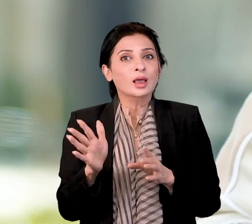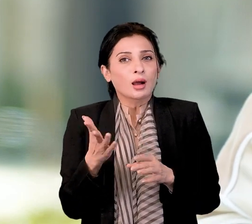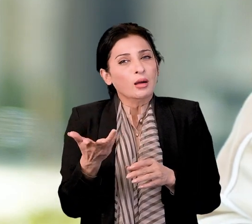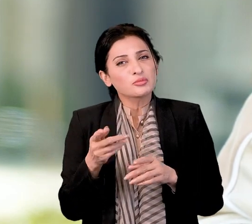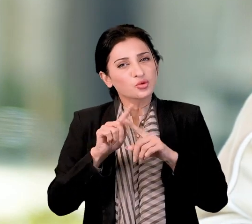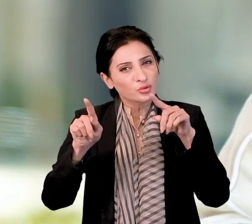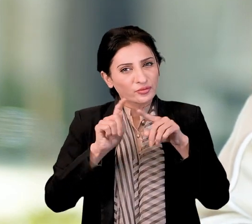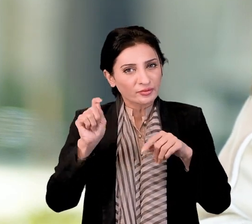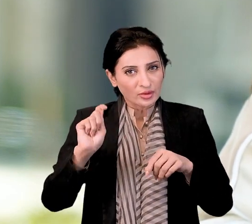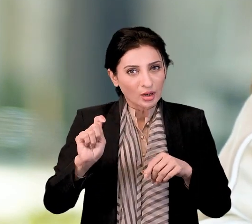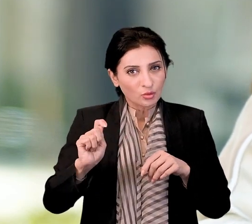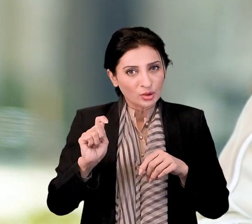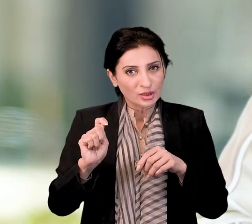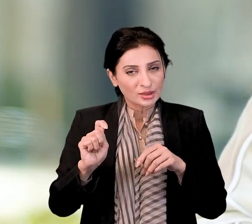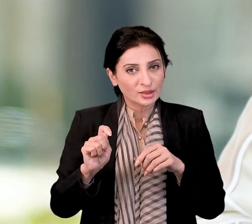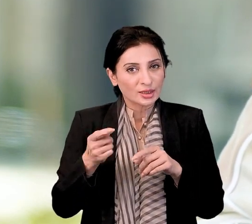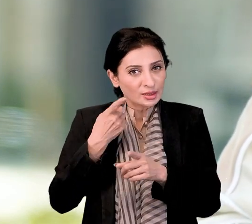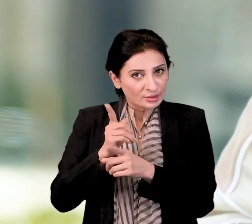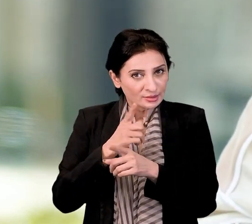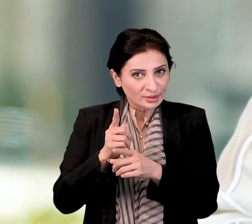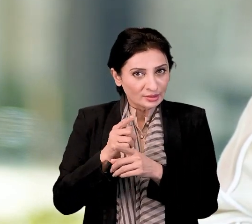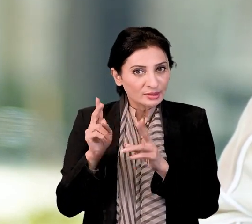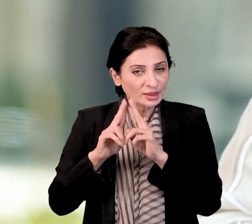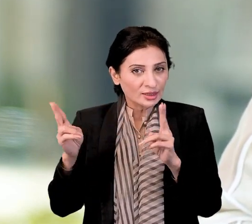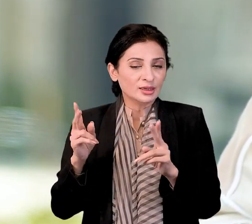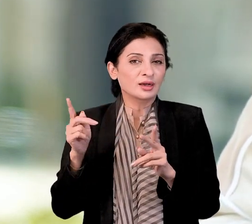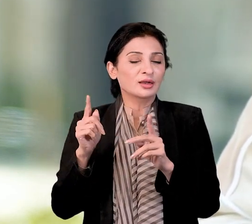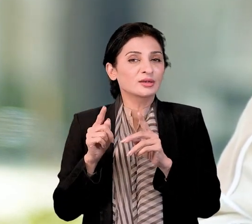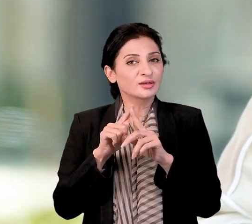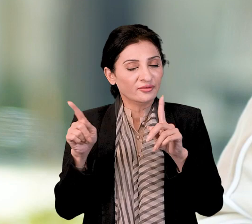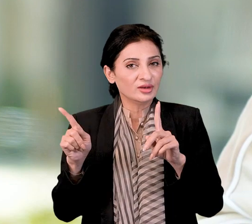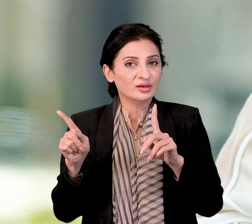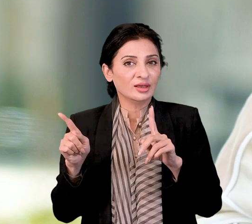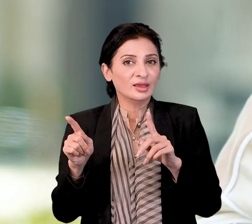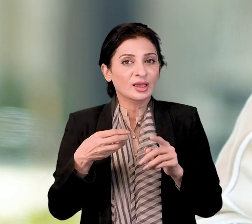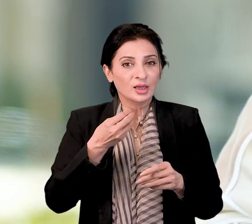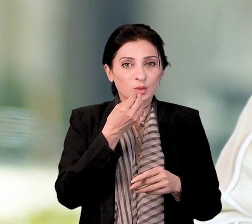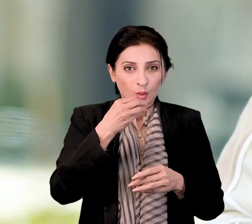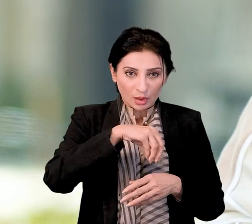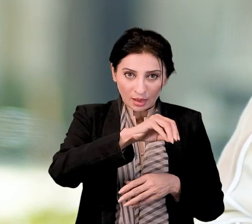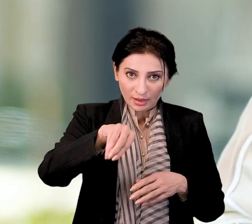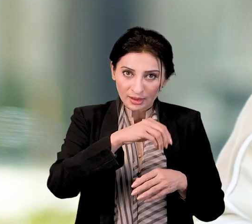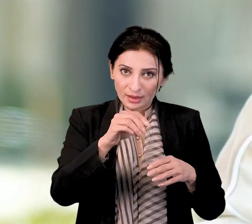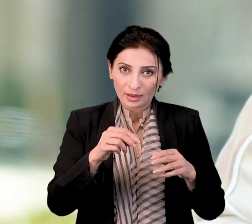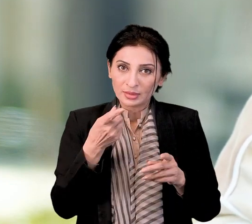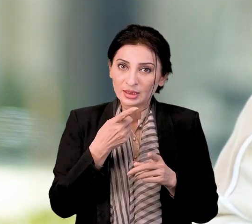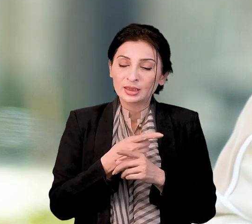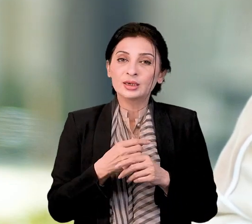हैं, तो फूड के अंदर भी और हॉस्पिटैलिटी के अंदर भी हमें